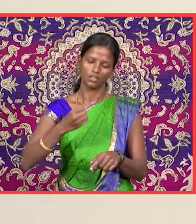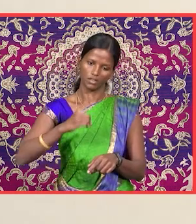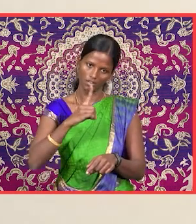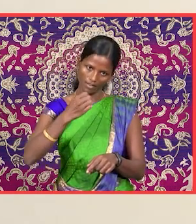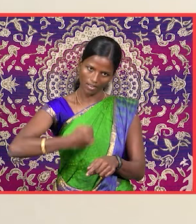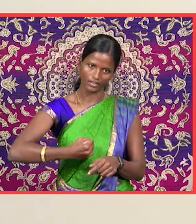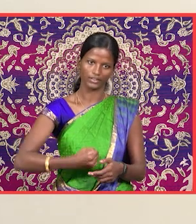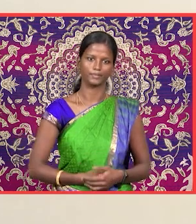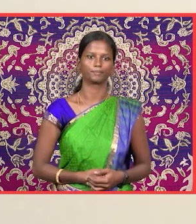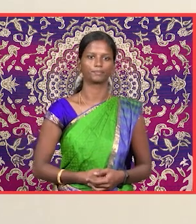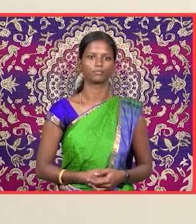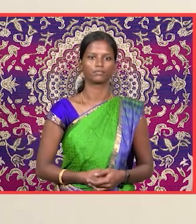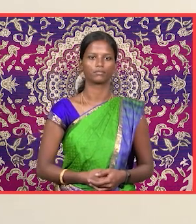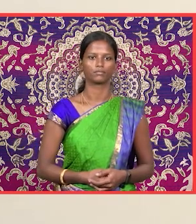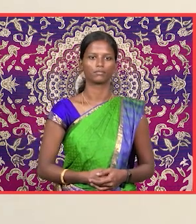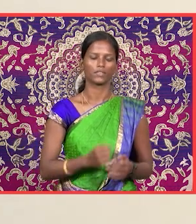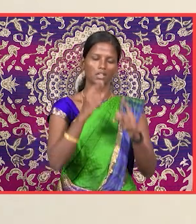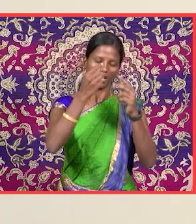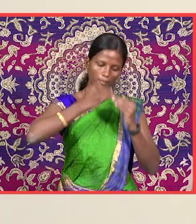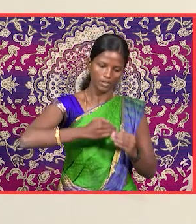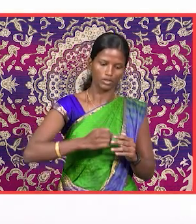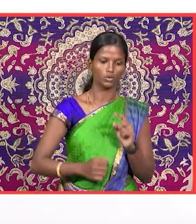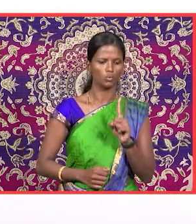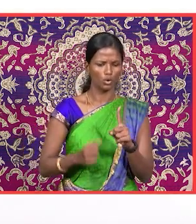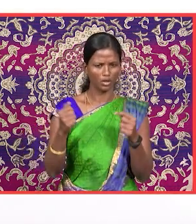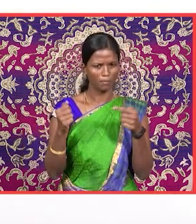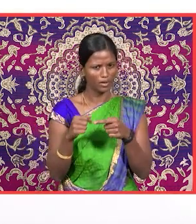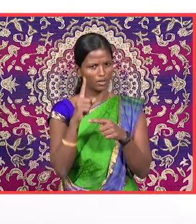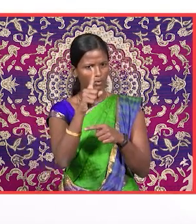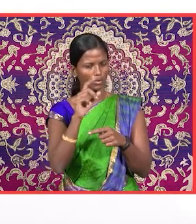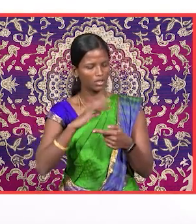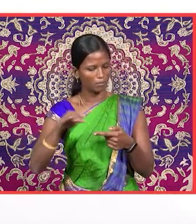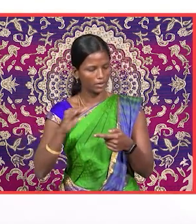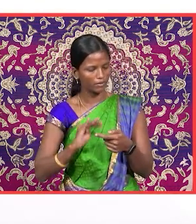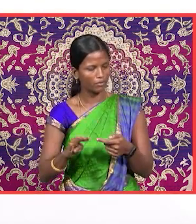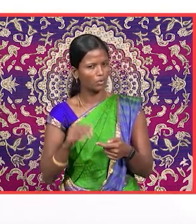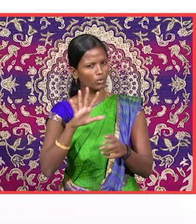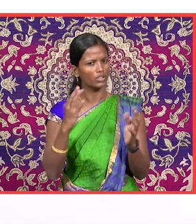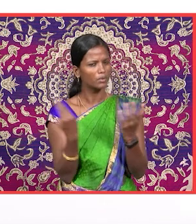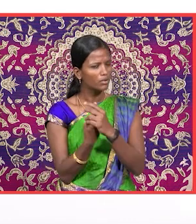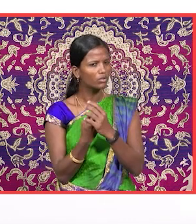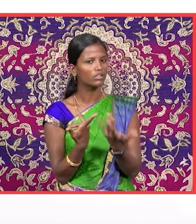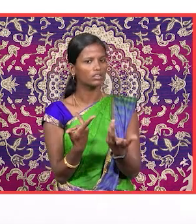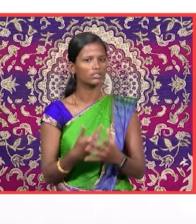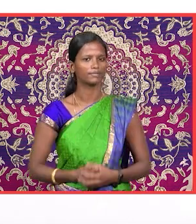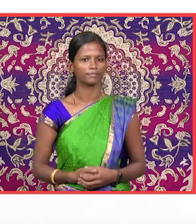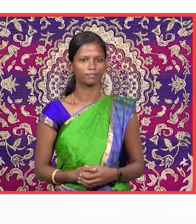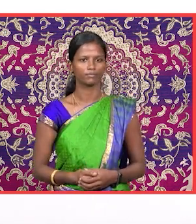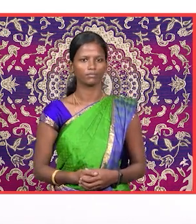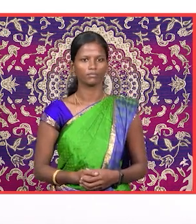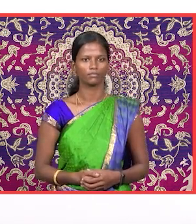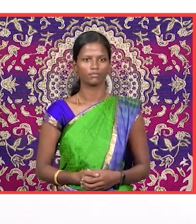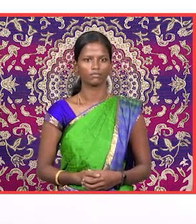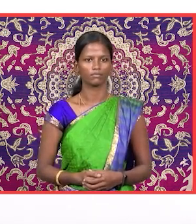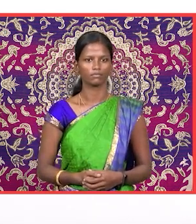1/4 = ₹1000. பி இன்டு ப்ராக்கெட் 1லேருந்து 1/4 மைனஸ் பண்ணுறோம்.